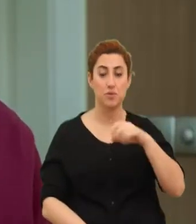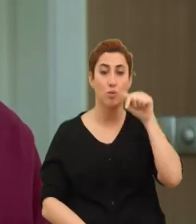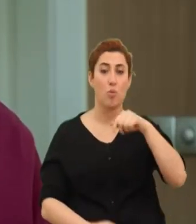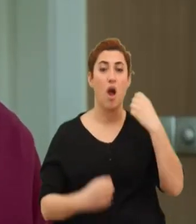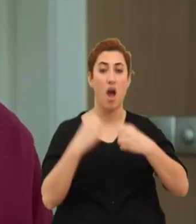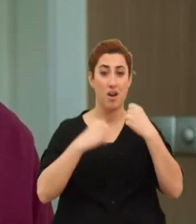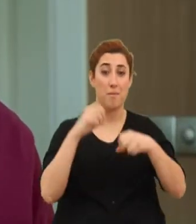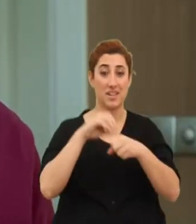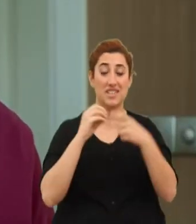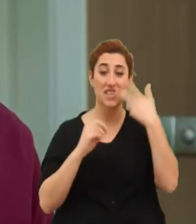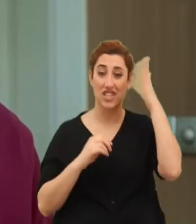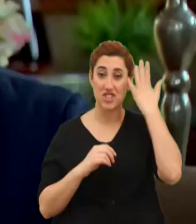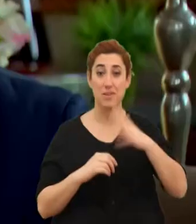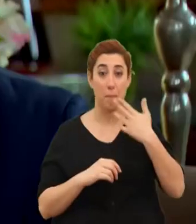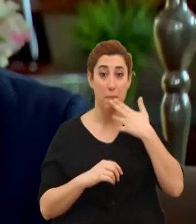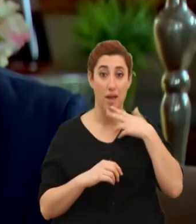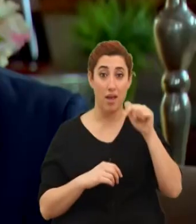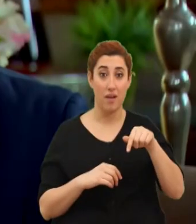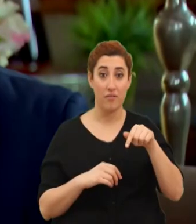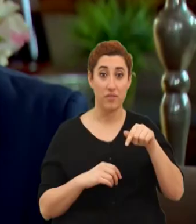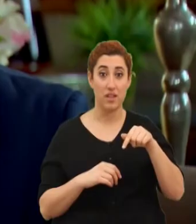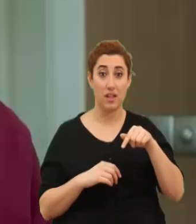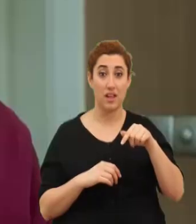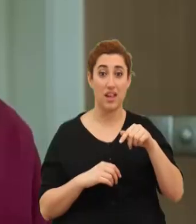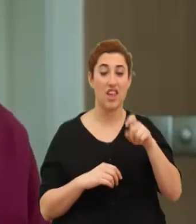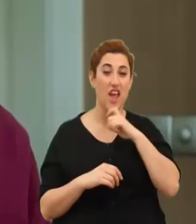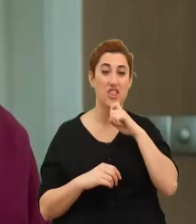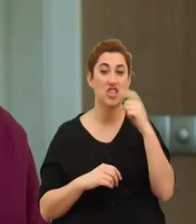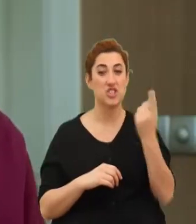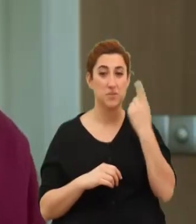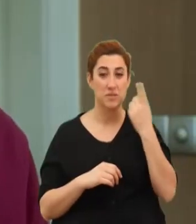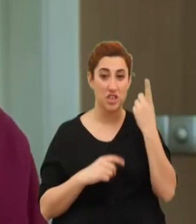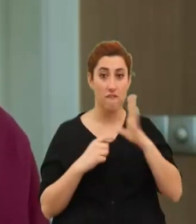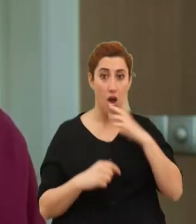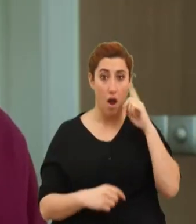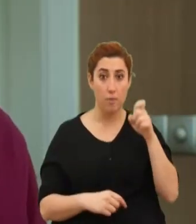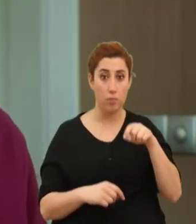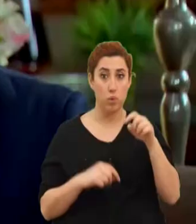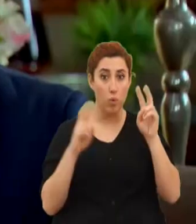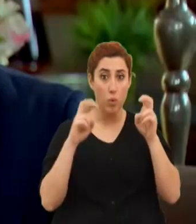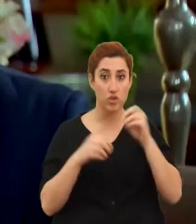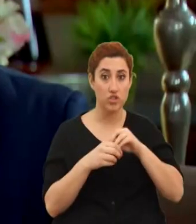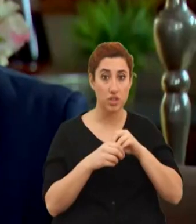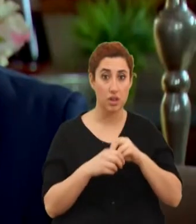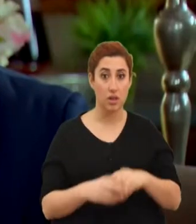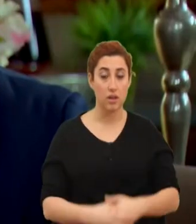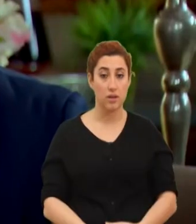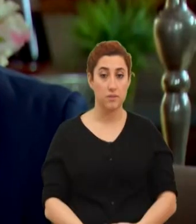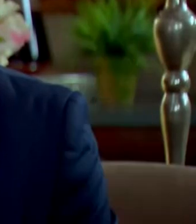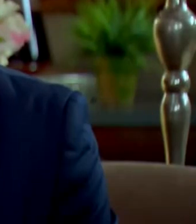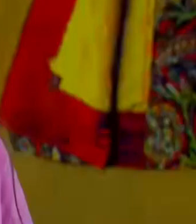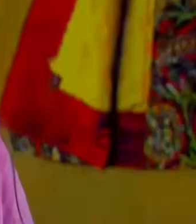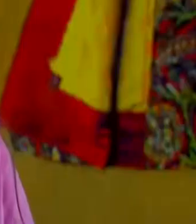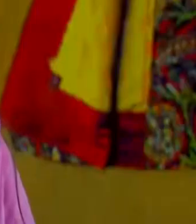bu arabadaki sarışın bayanla yanlış bir şey var mı bu olayda?